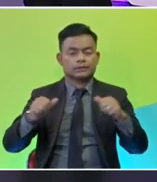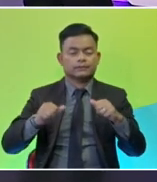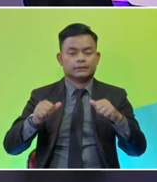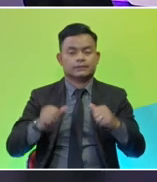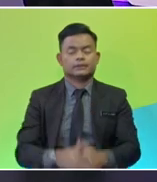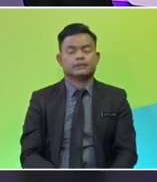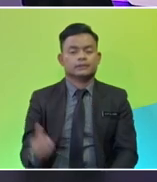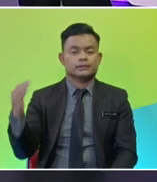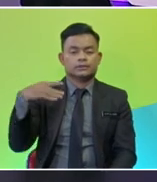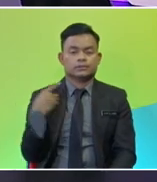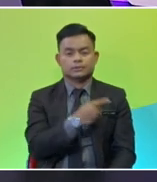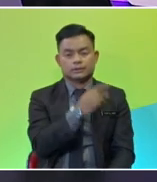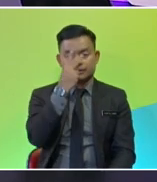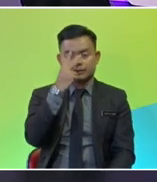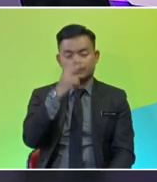oke